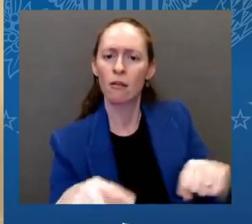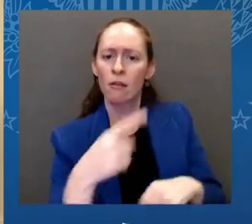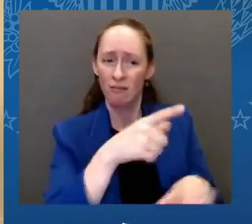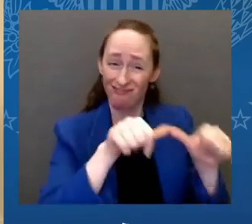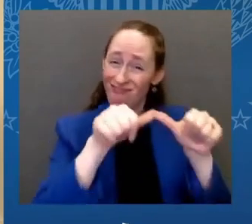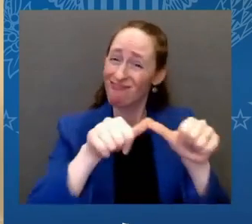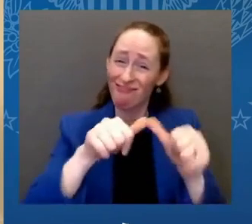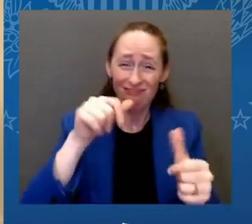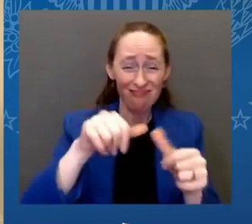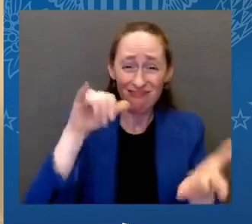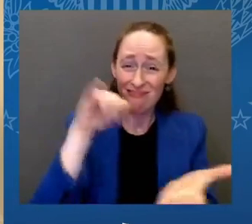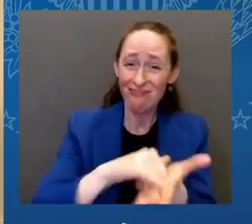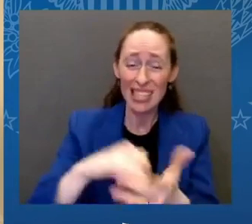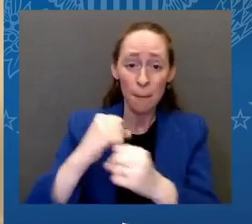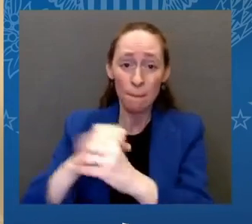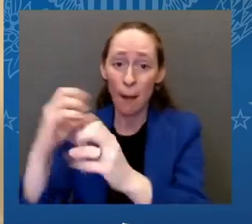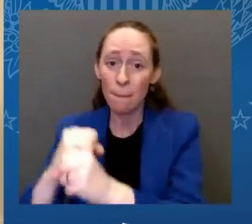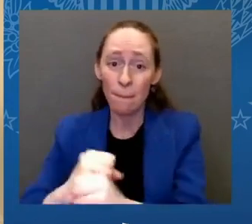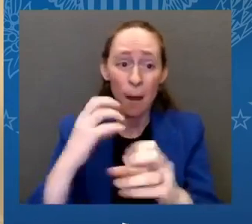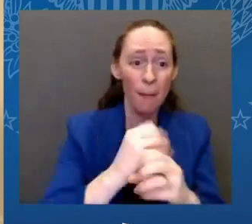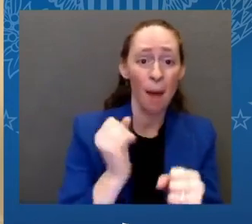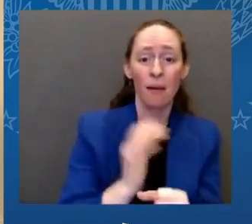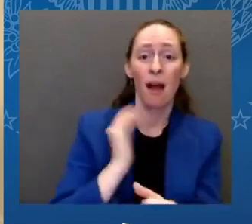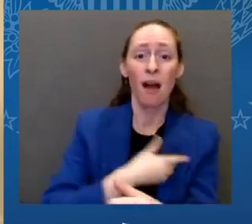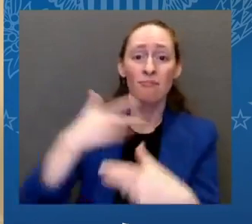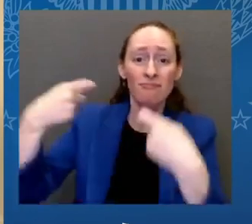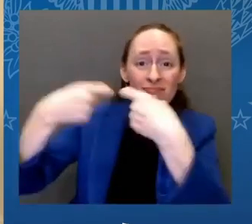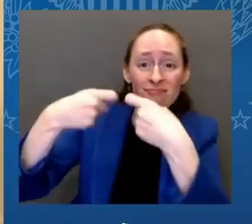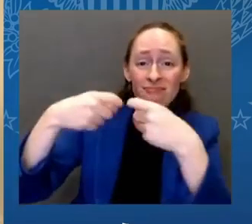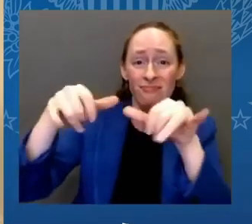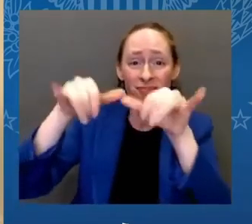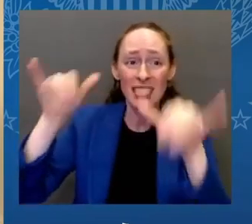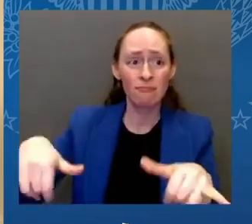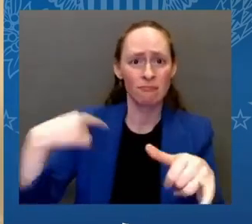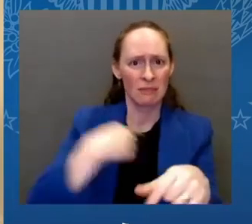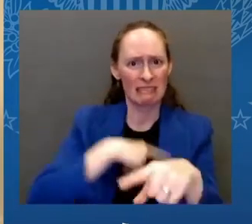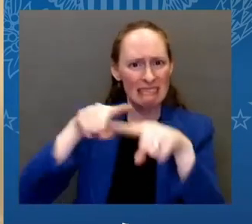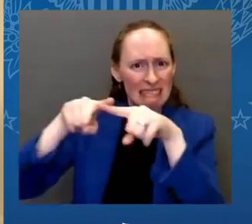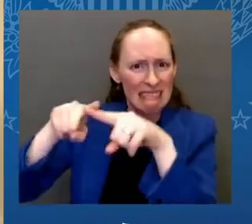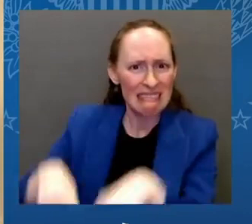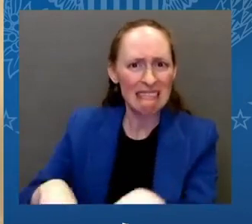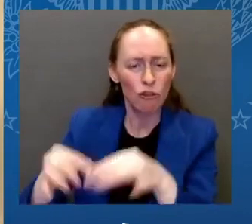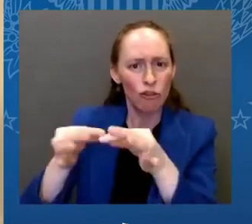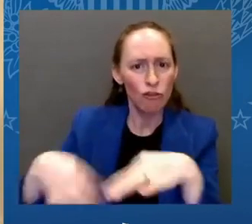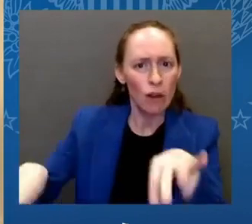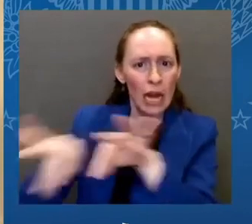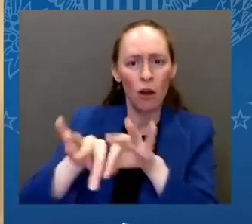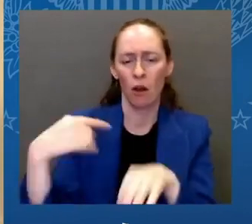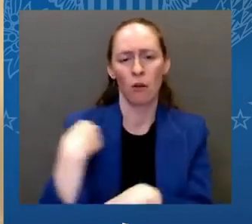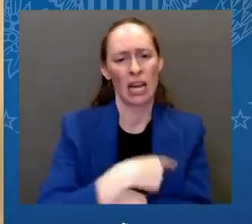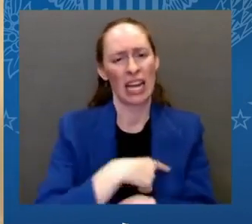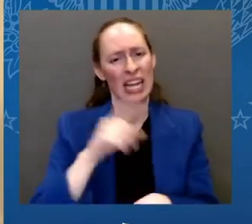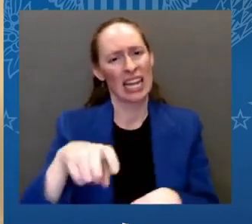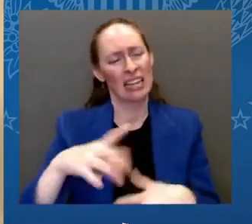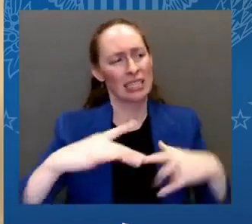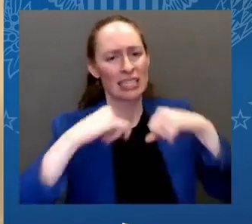таких речах максимально конкретними. Це ключове гуманітарне питання для нас зараз. Це питання